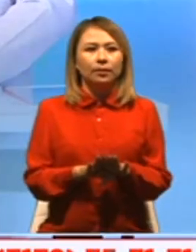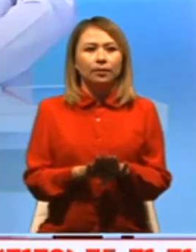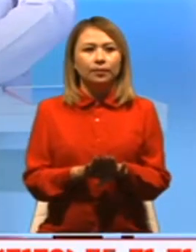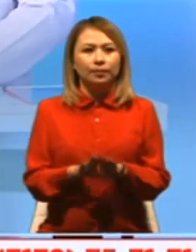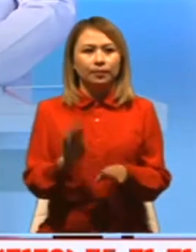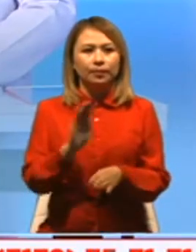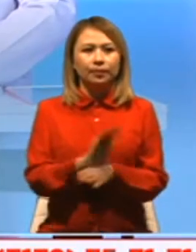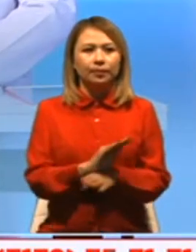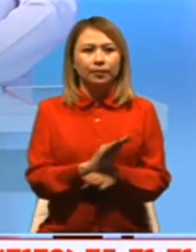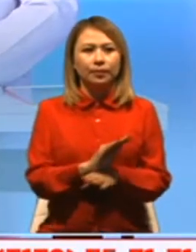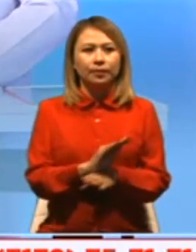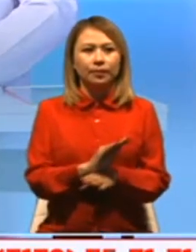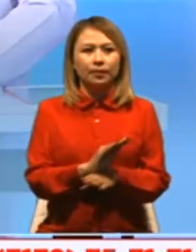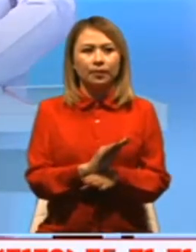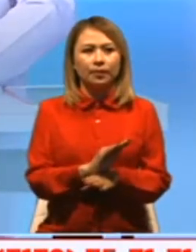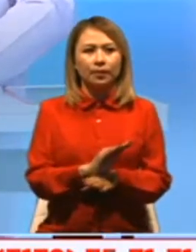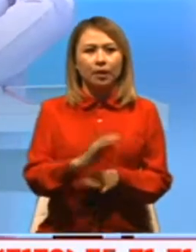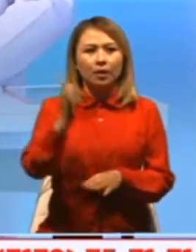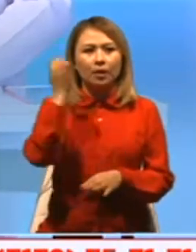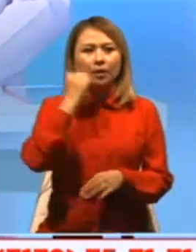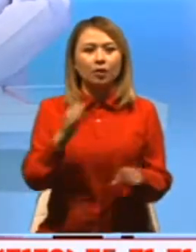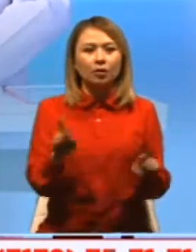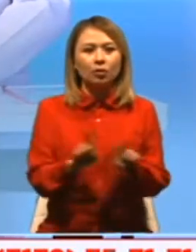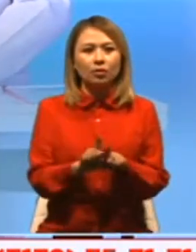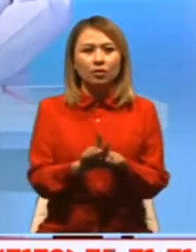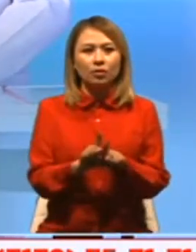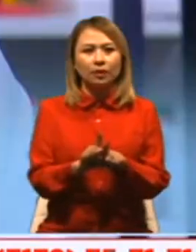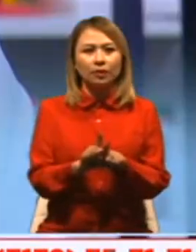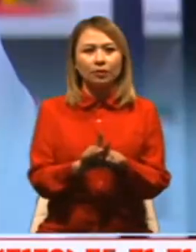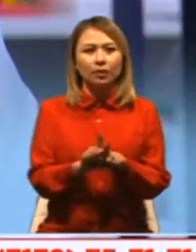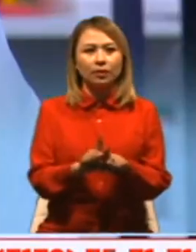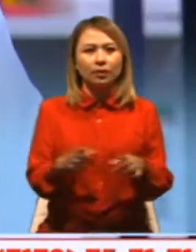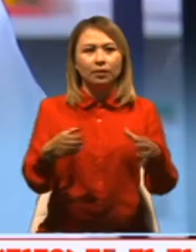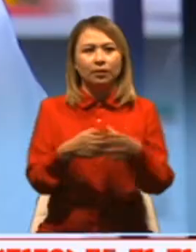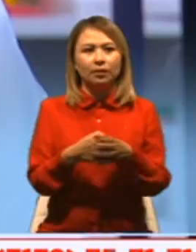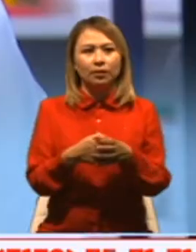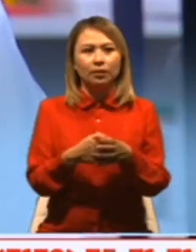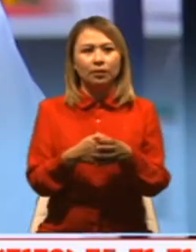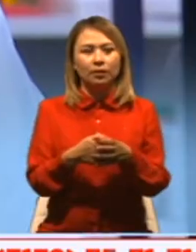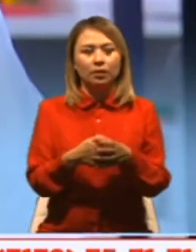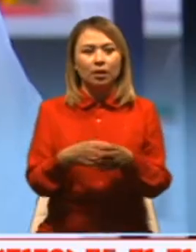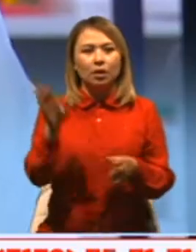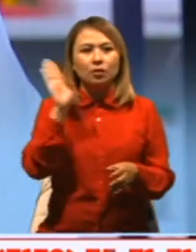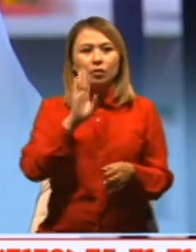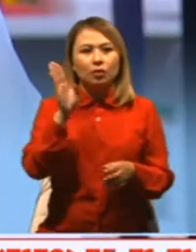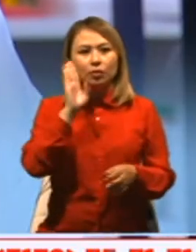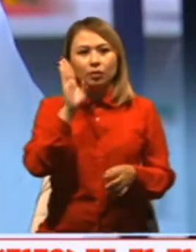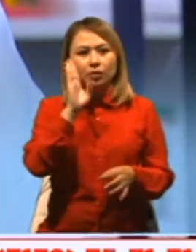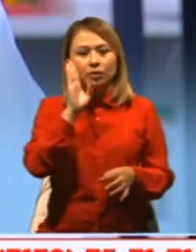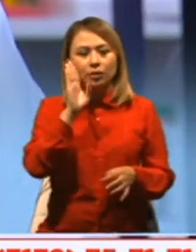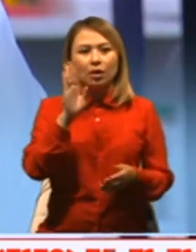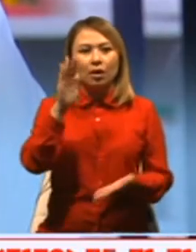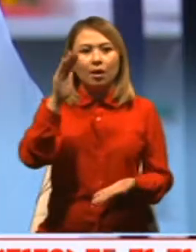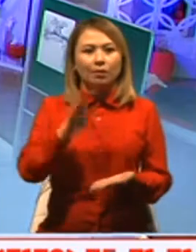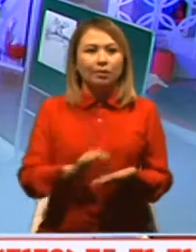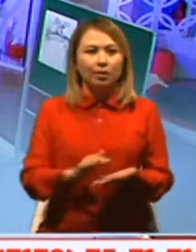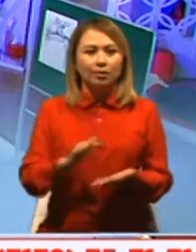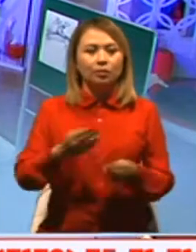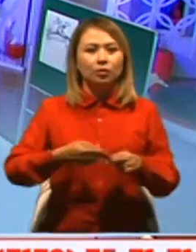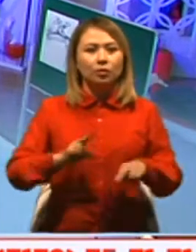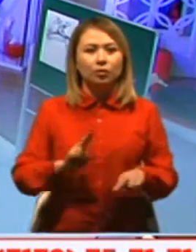анықталған. Ал енді кәрілік жасқа қарай өтіп бара жатқан кезде адамдарымызда судың адам мөлшерінде су азаятындығы,